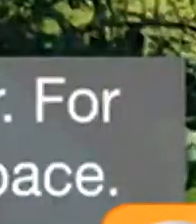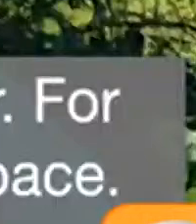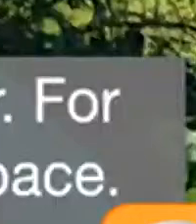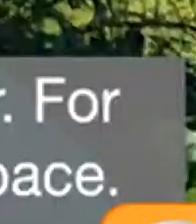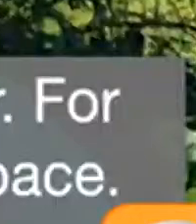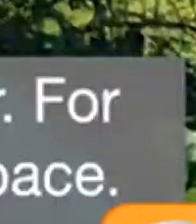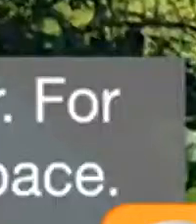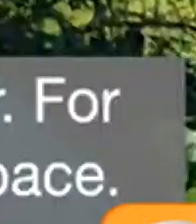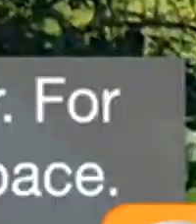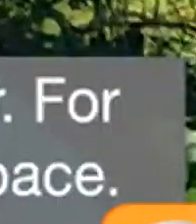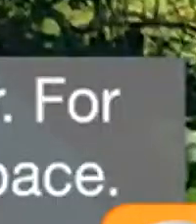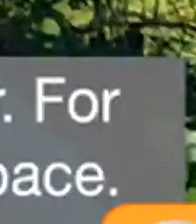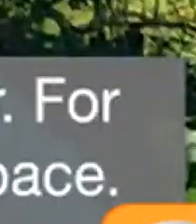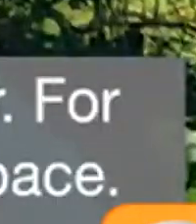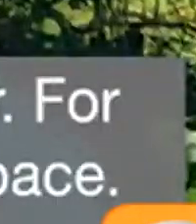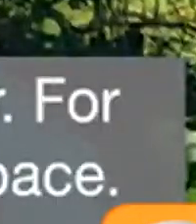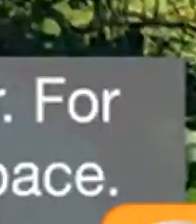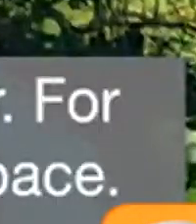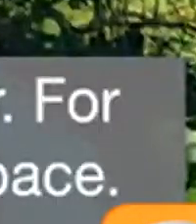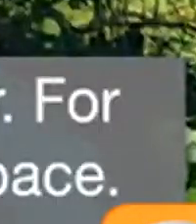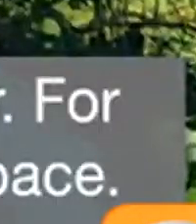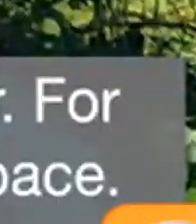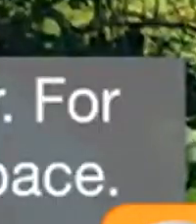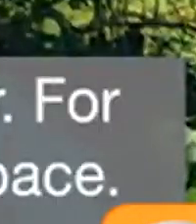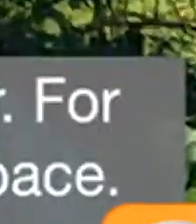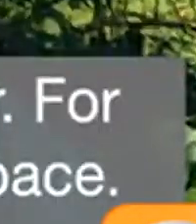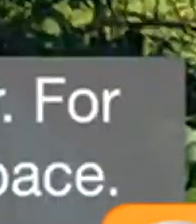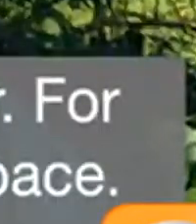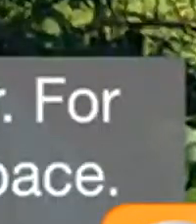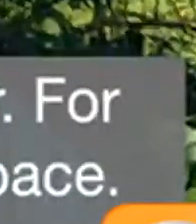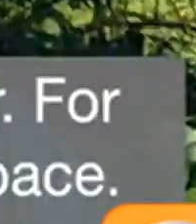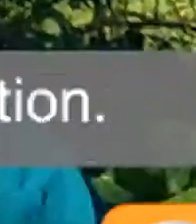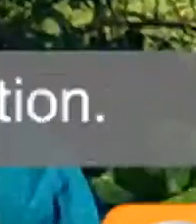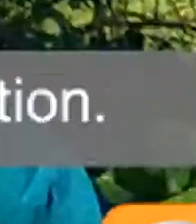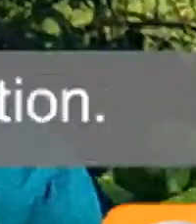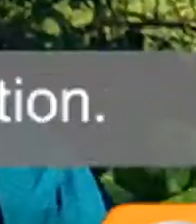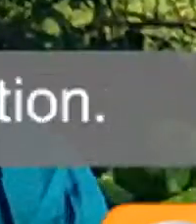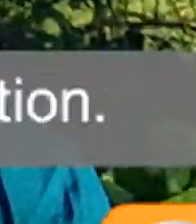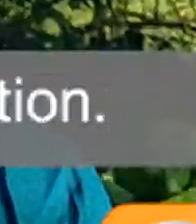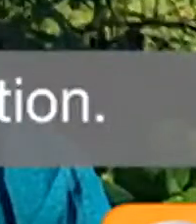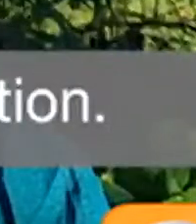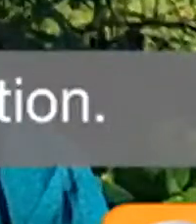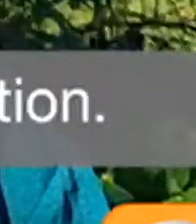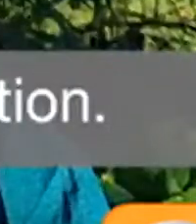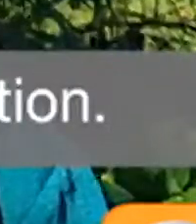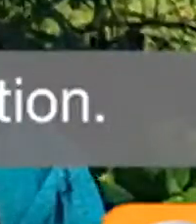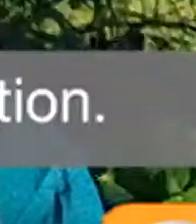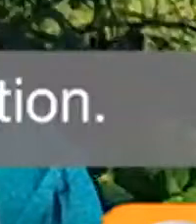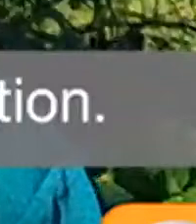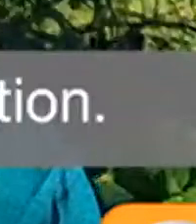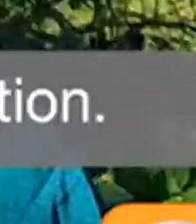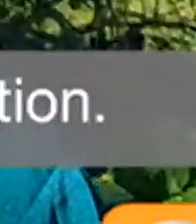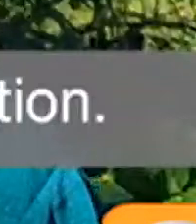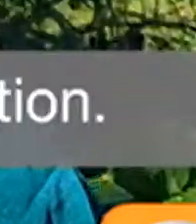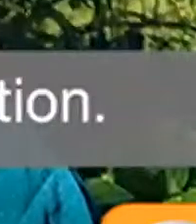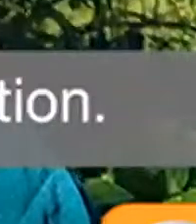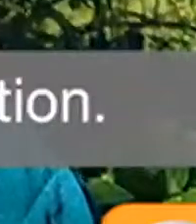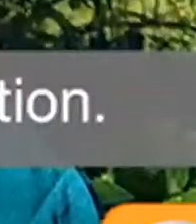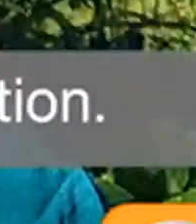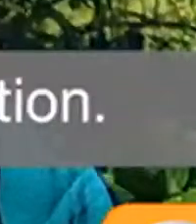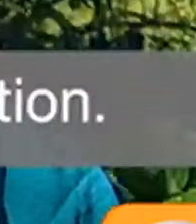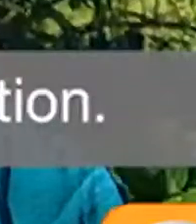vile inastahili. Kama mboga tulikuwa tunapanda mingi kwa sehemu moja, lakini tulikuwa na usaidizi mwingi kutoka